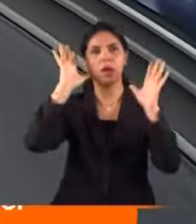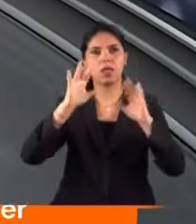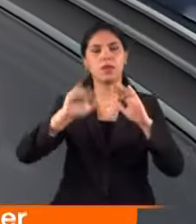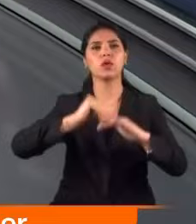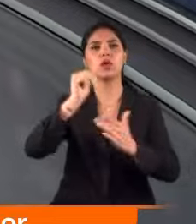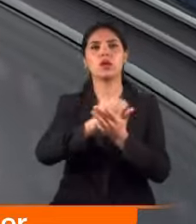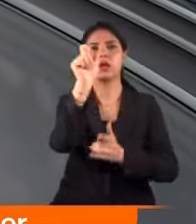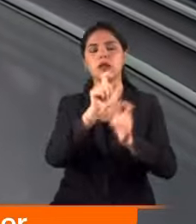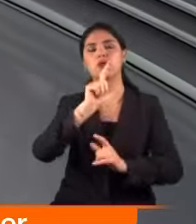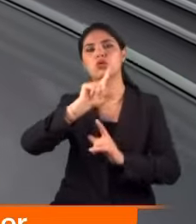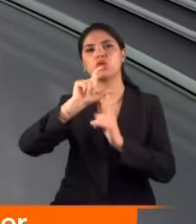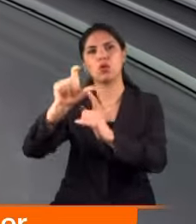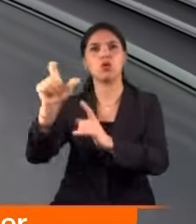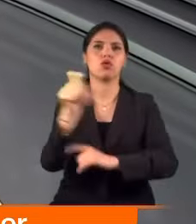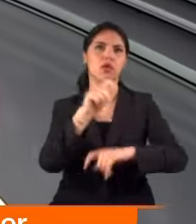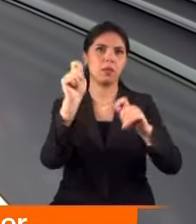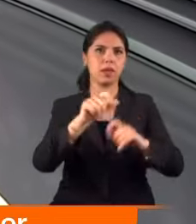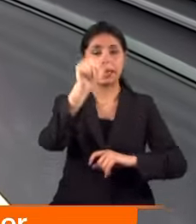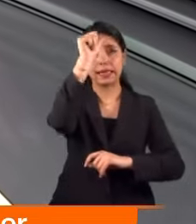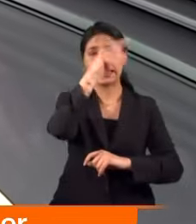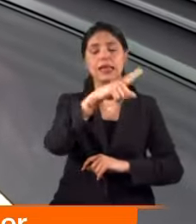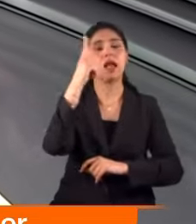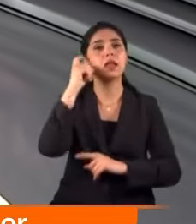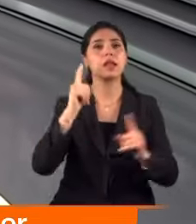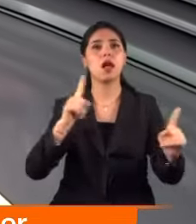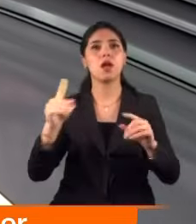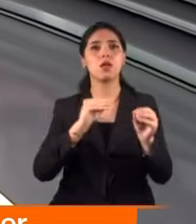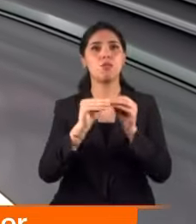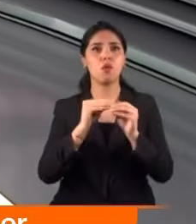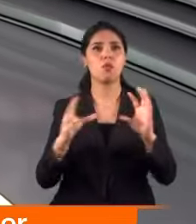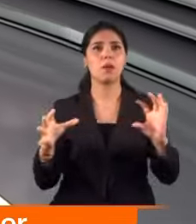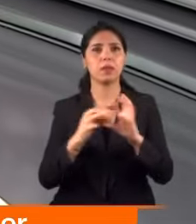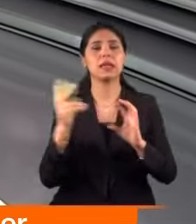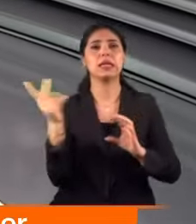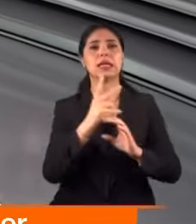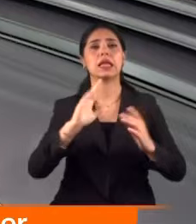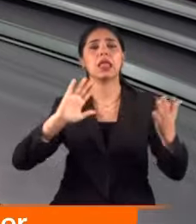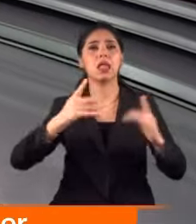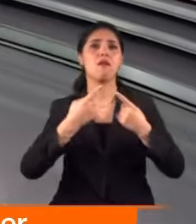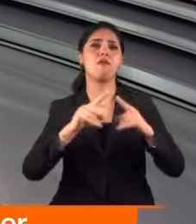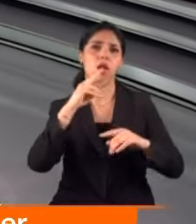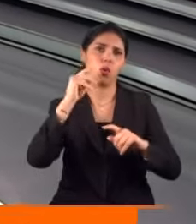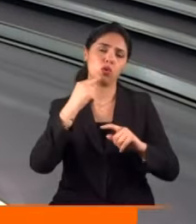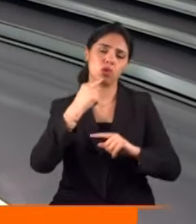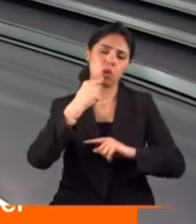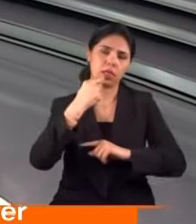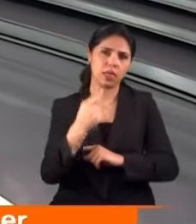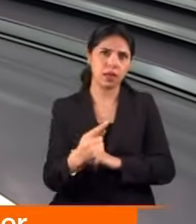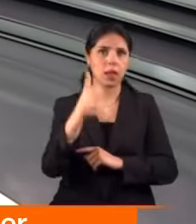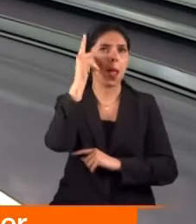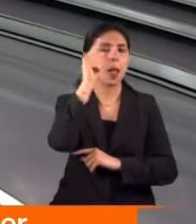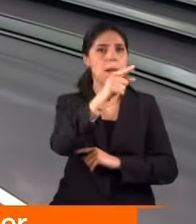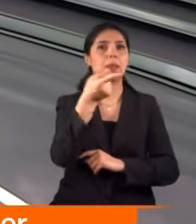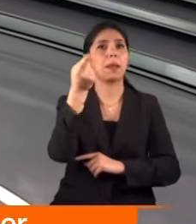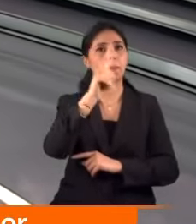habercilerin sorularını yanıtladı. İran'la İsrail arasındaki gerilim için iki tarafta farklı konuşuyor yorumunu yaptı. Amerika Birleşik Devletleri'ni bir kez